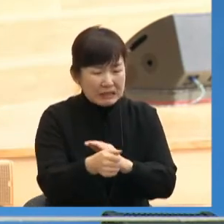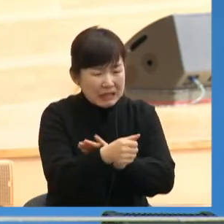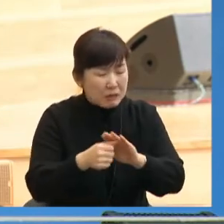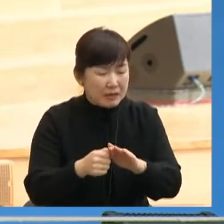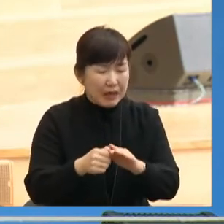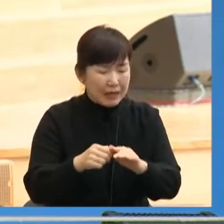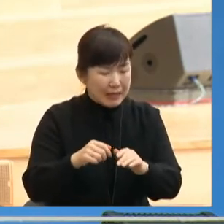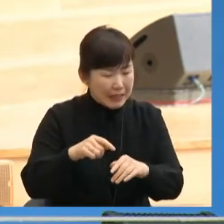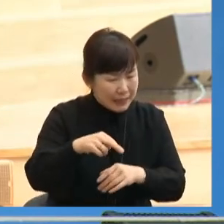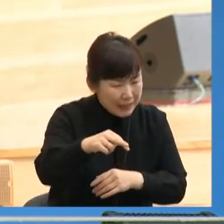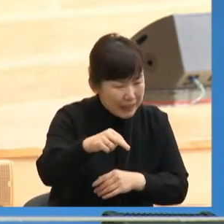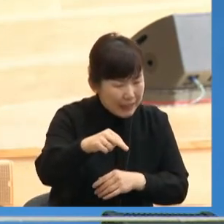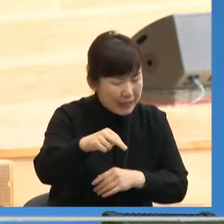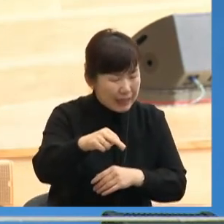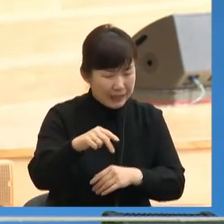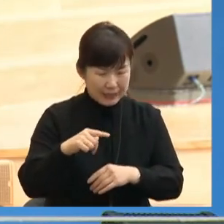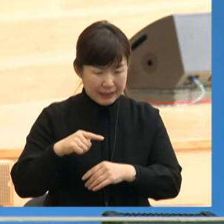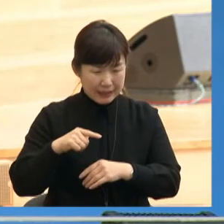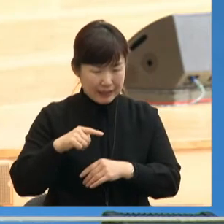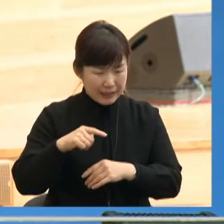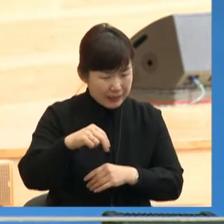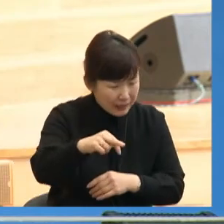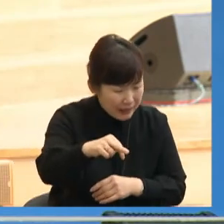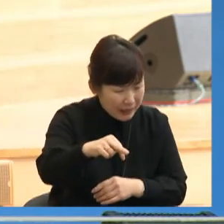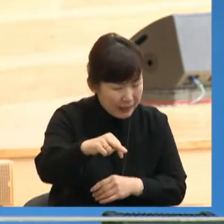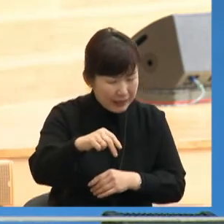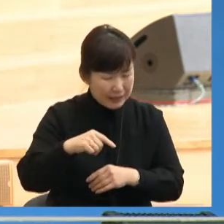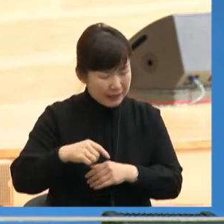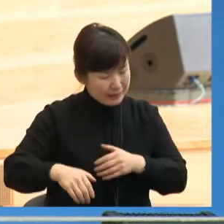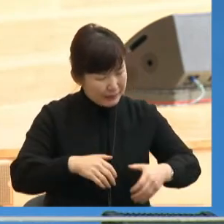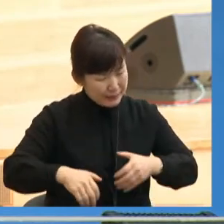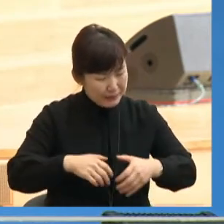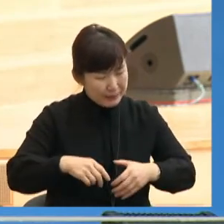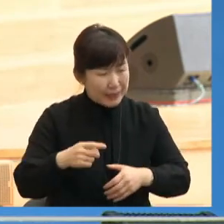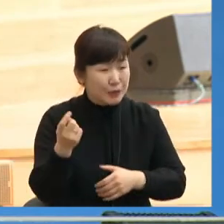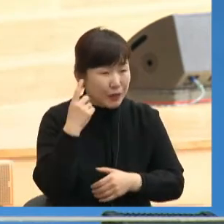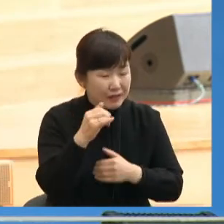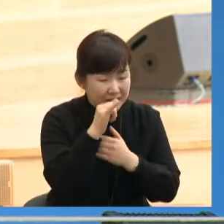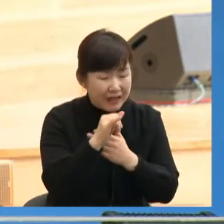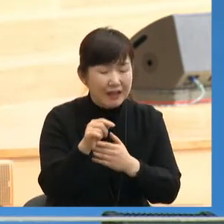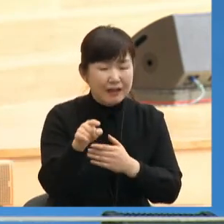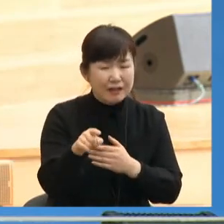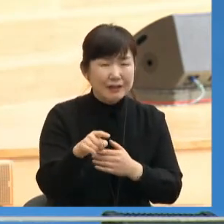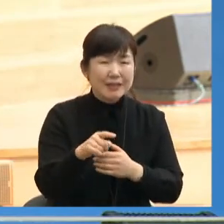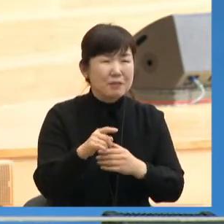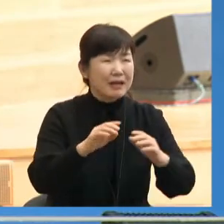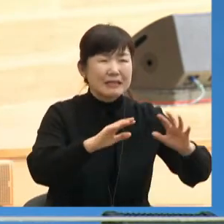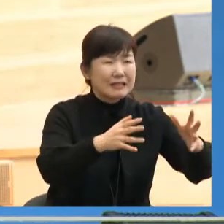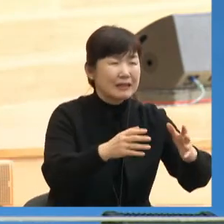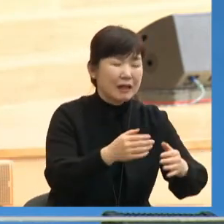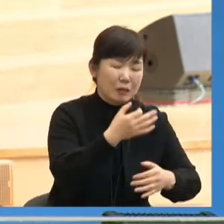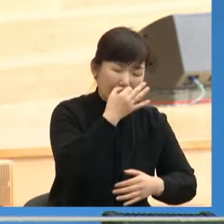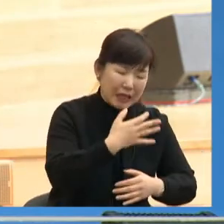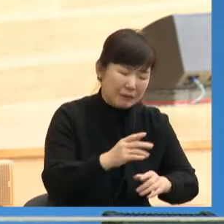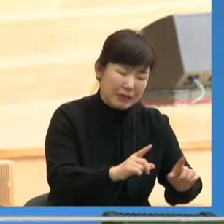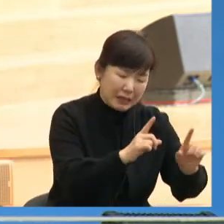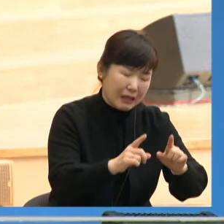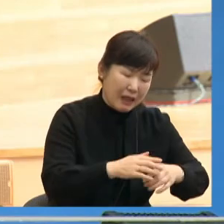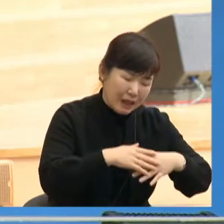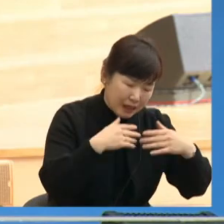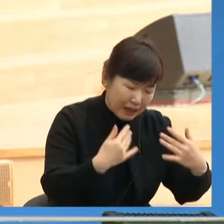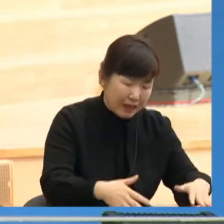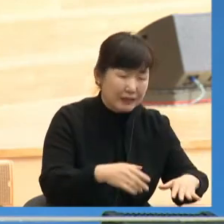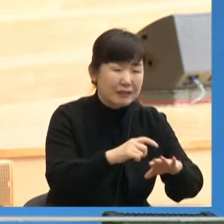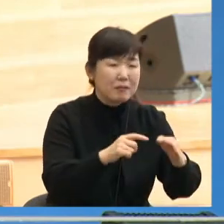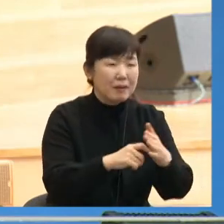왔다 뒤로 갔다 하는 소리가 들리는데 누가 들어도 그 발자국 소리에는 세상 고된 인생을 살고 온 그